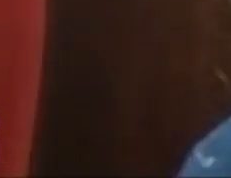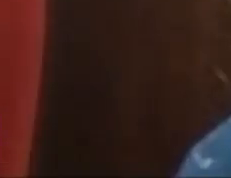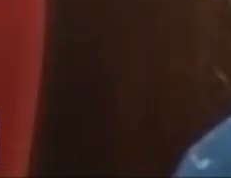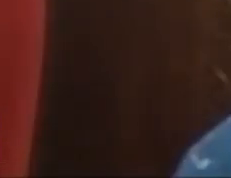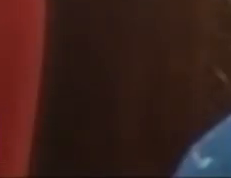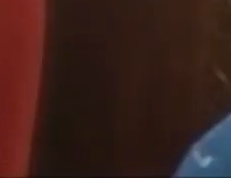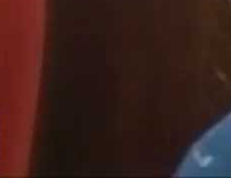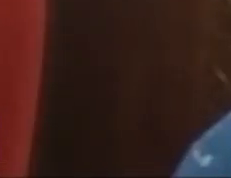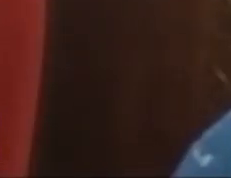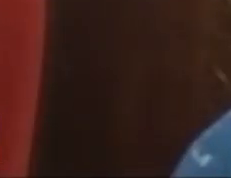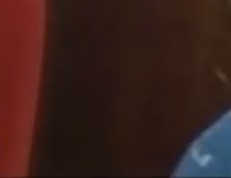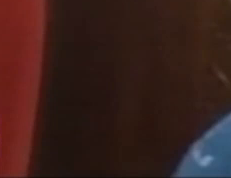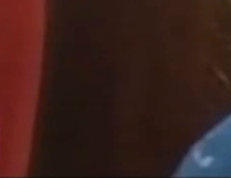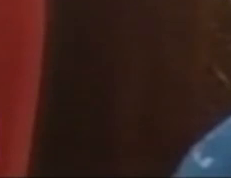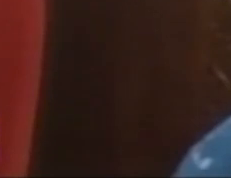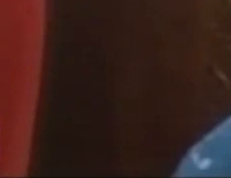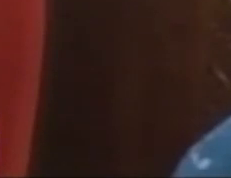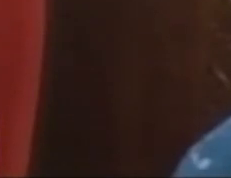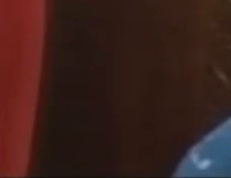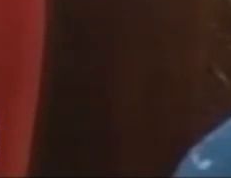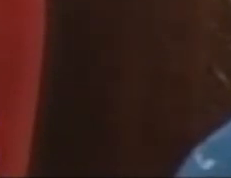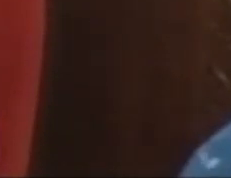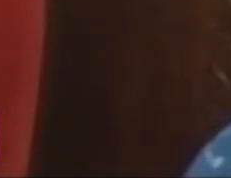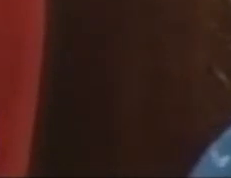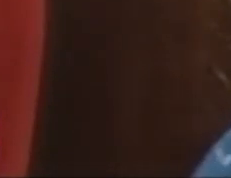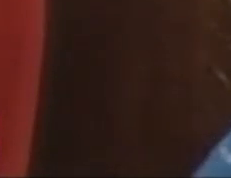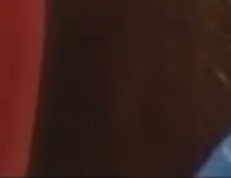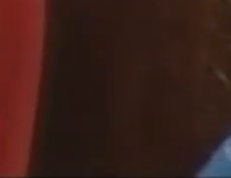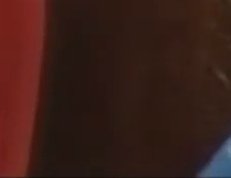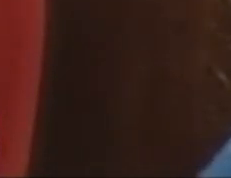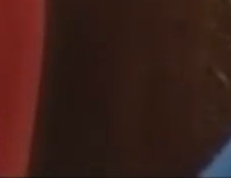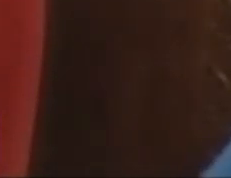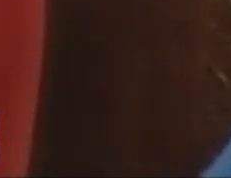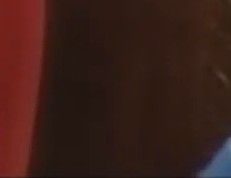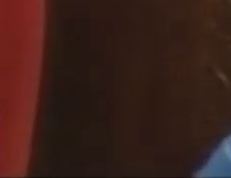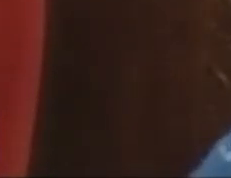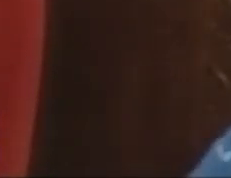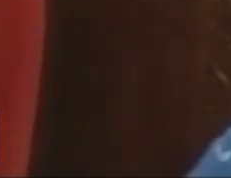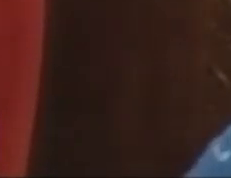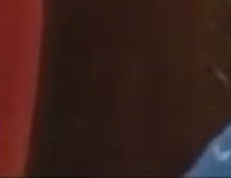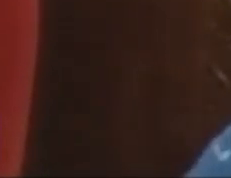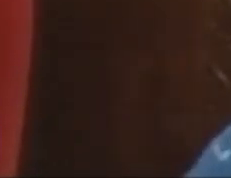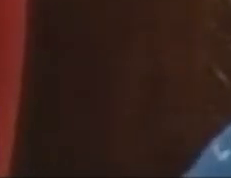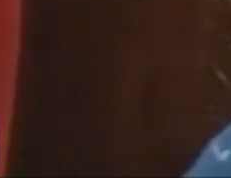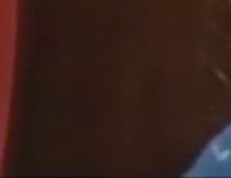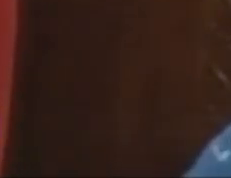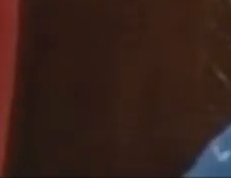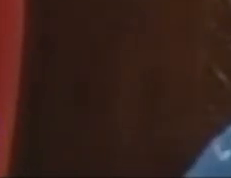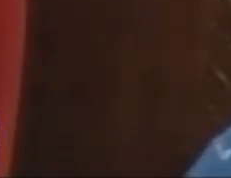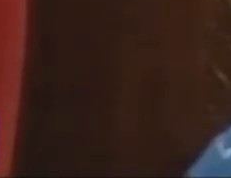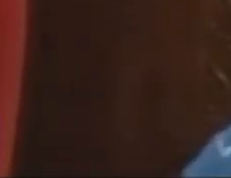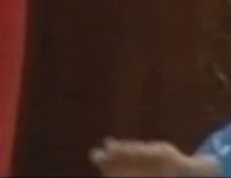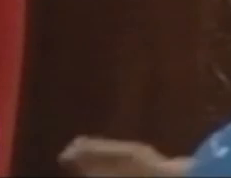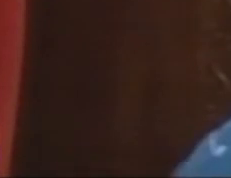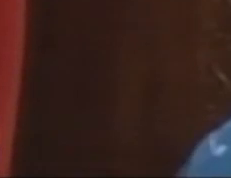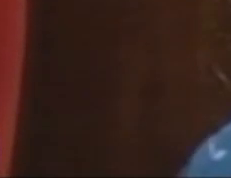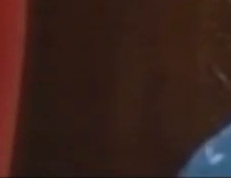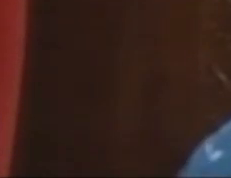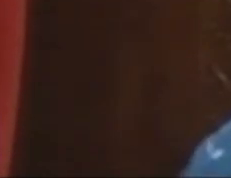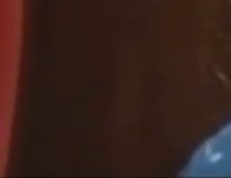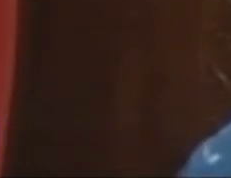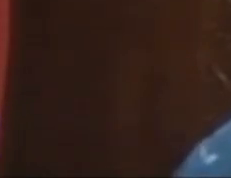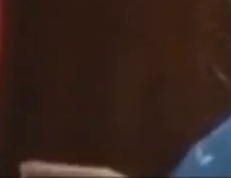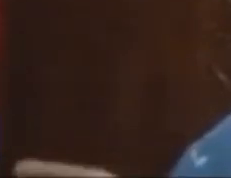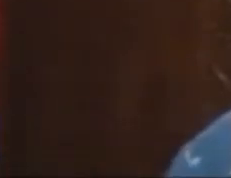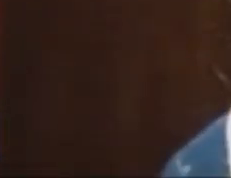pamoja na waliouliza maswali ya awali kwa jinsi ambavyo wanafuatilia swala la mazao haya na kwa